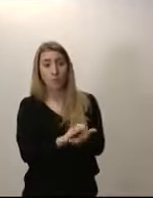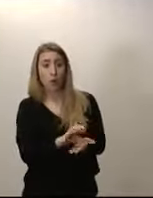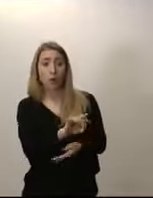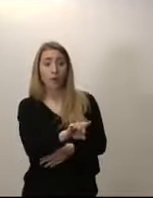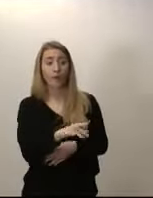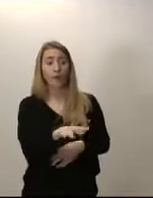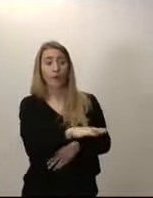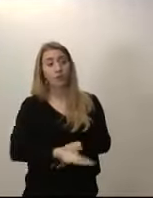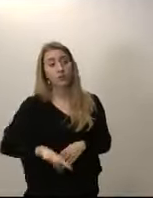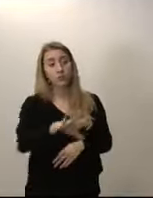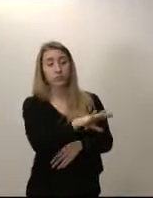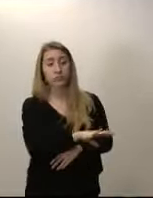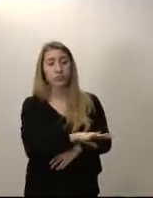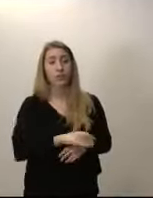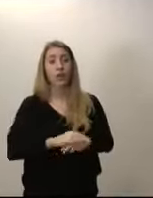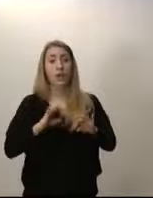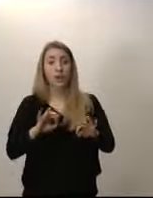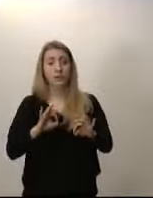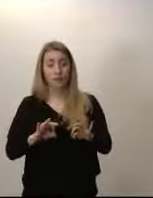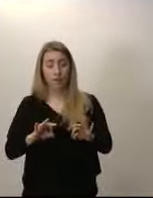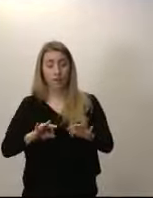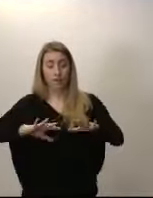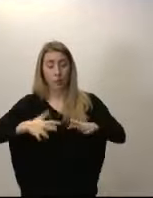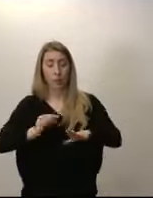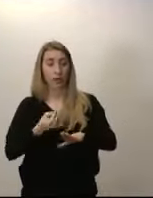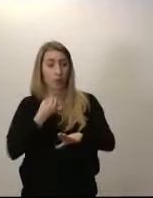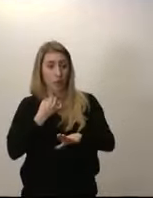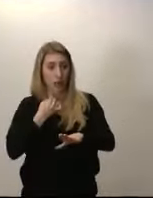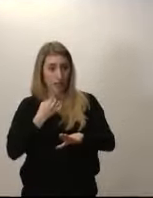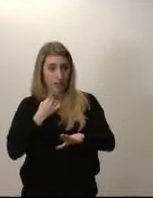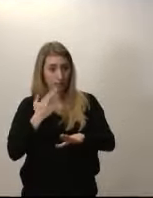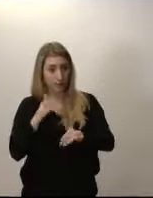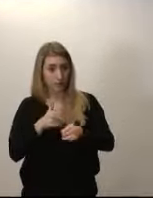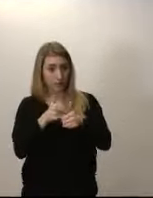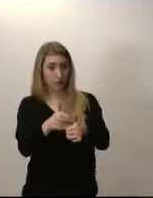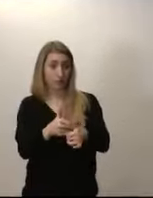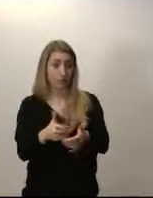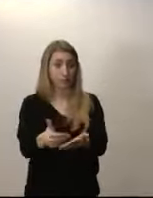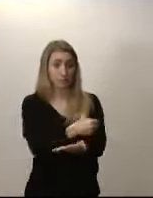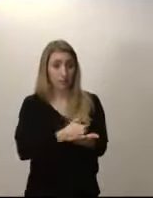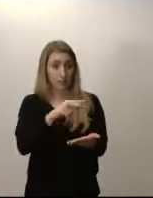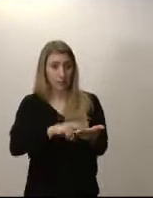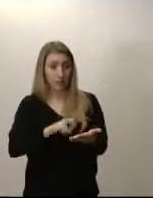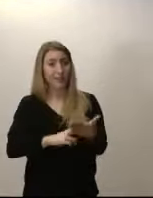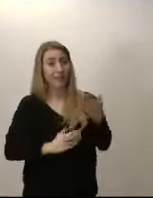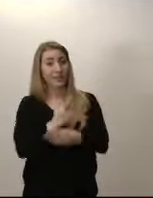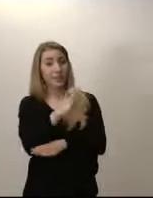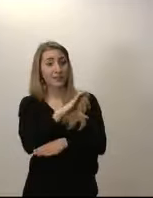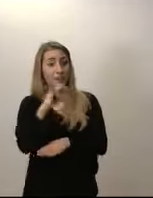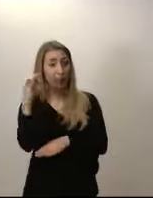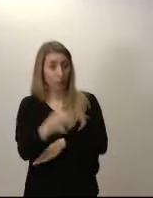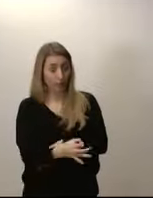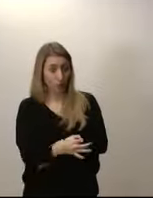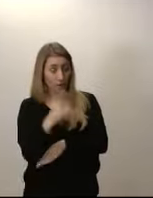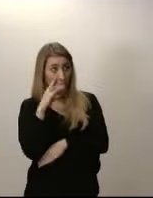pas que le ratio de la dette sur les recettes réelles de fonctionnement dépasse 100%. Or là, on était